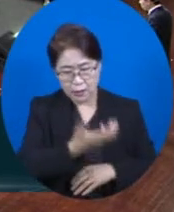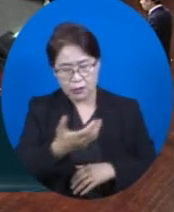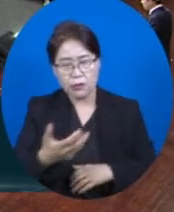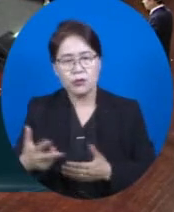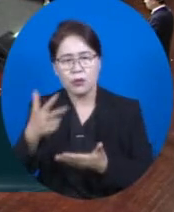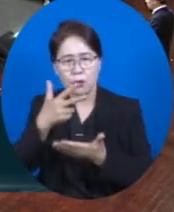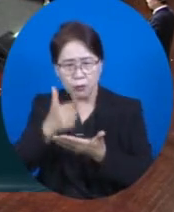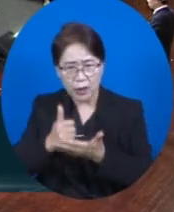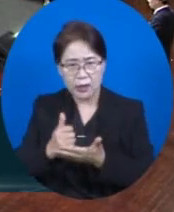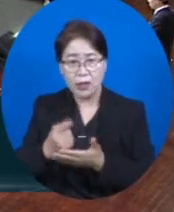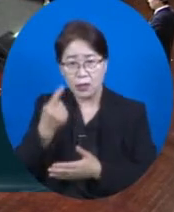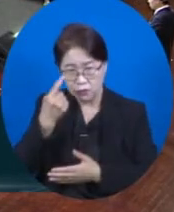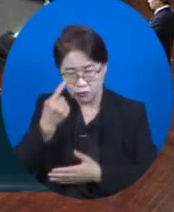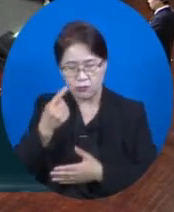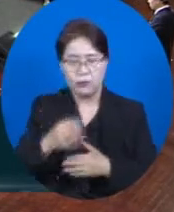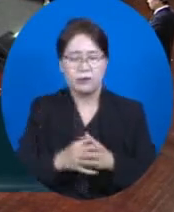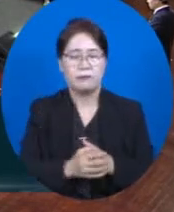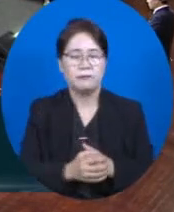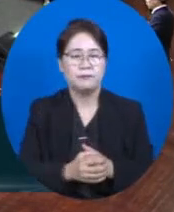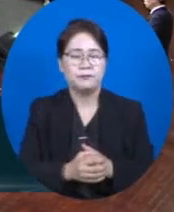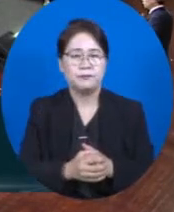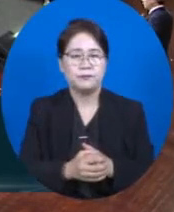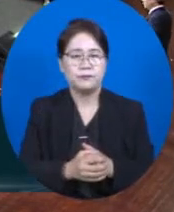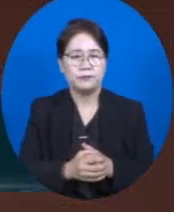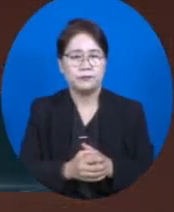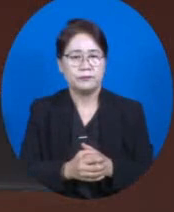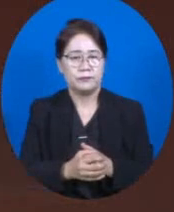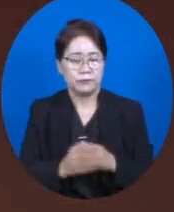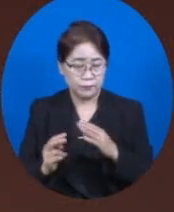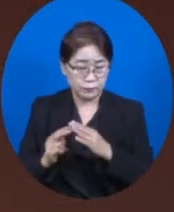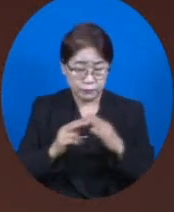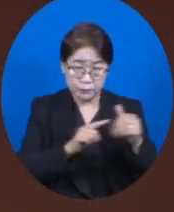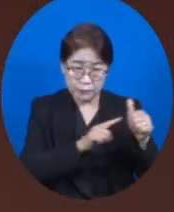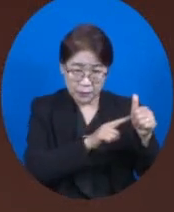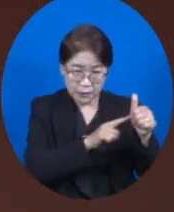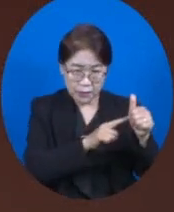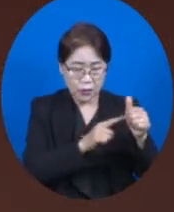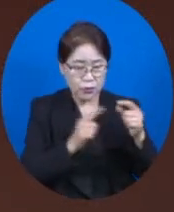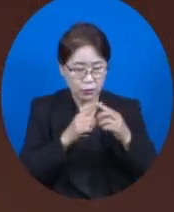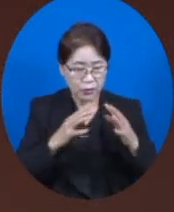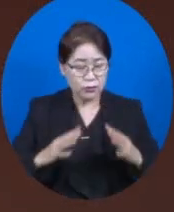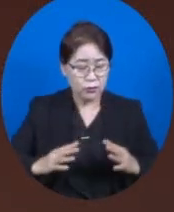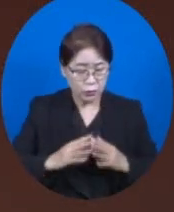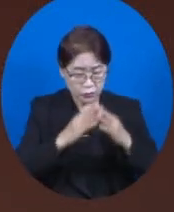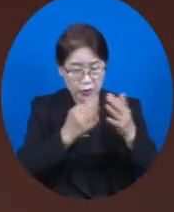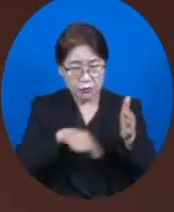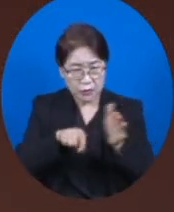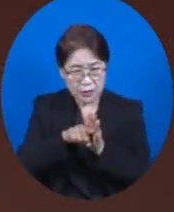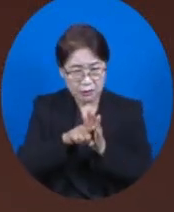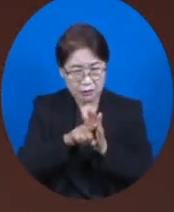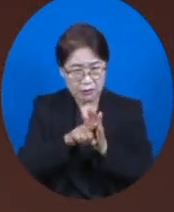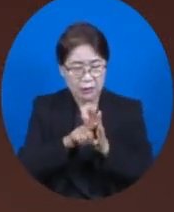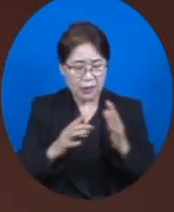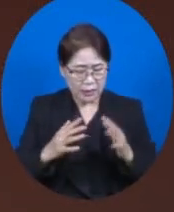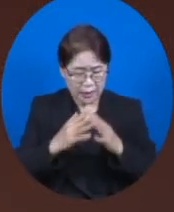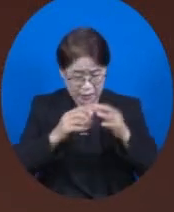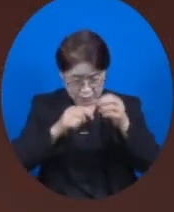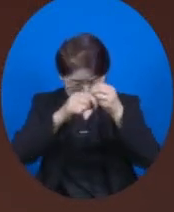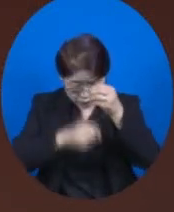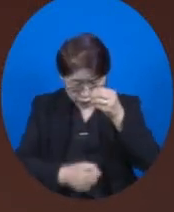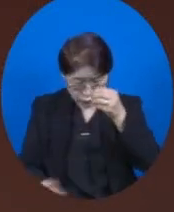여호와의 눈이라 하니라 자 스룹바벨이 성전을 짓기 위해서이 다림줄을 손에 들고